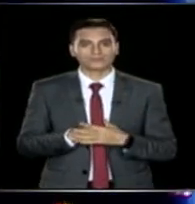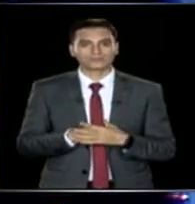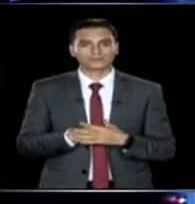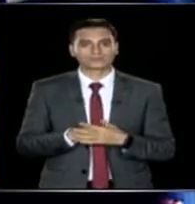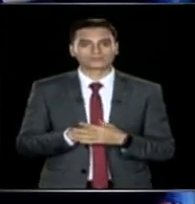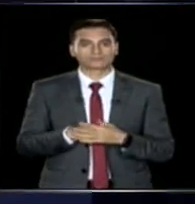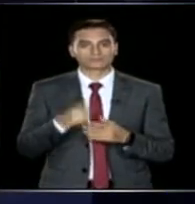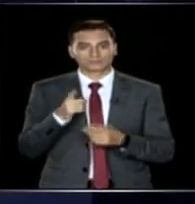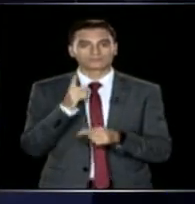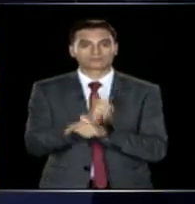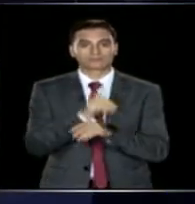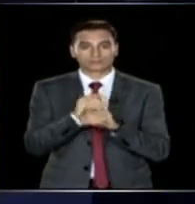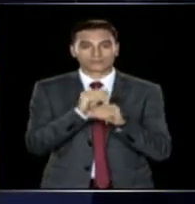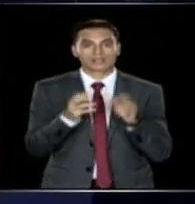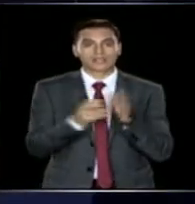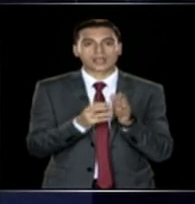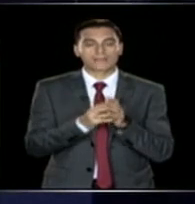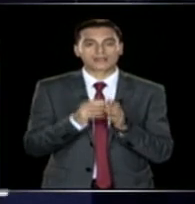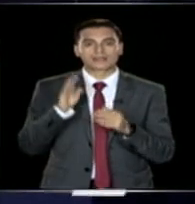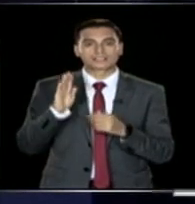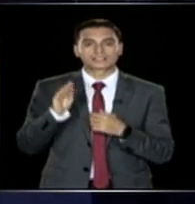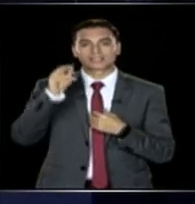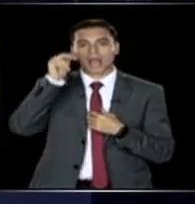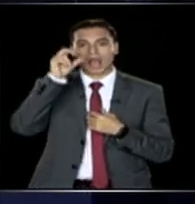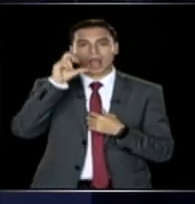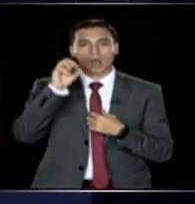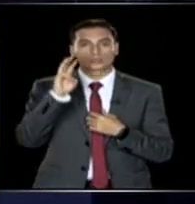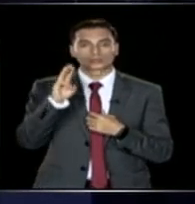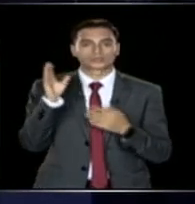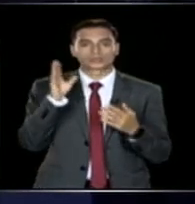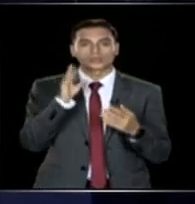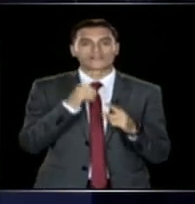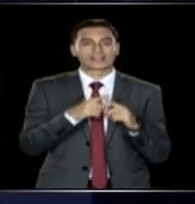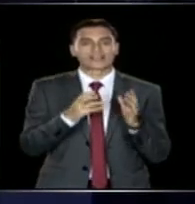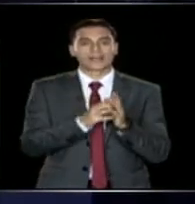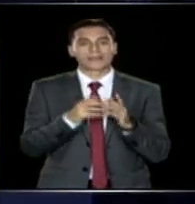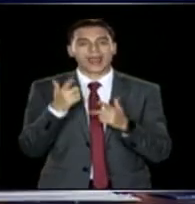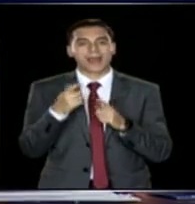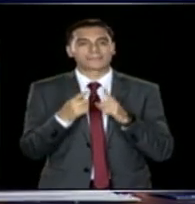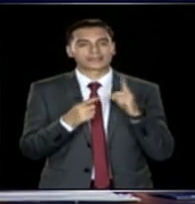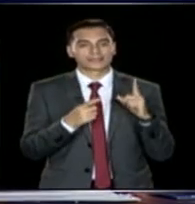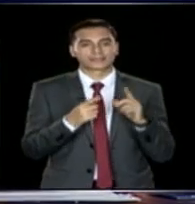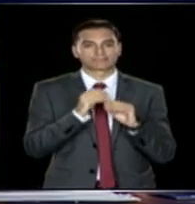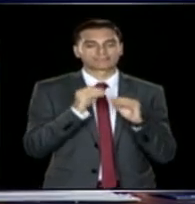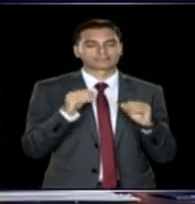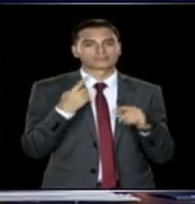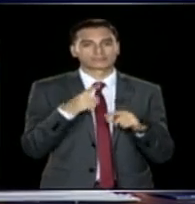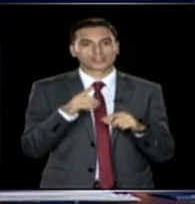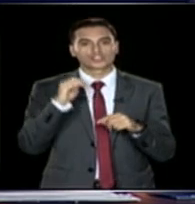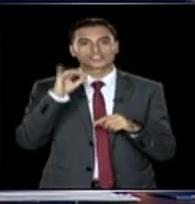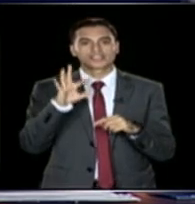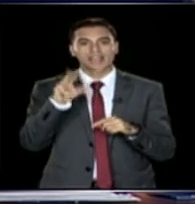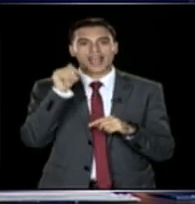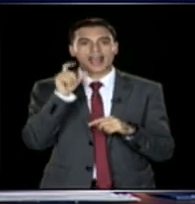وكانت بتدرس في جامعة ساوث كارولينا وفي الجامعة الأمريكية في واشنطن، الراحلة